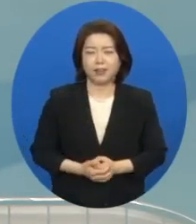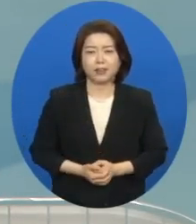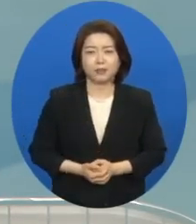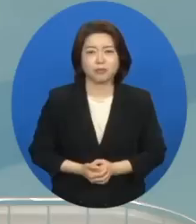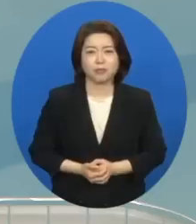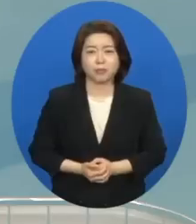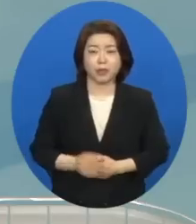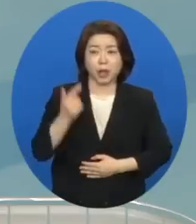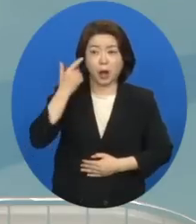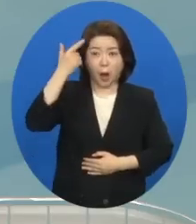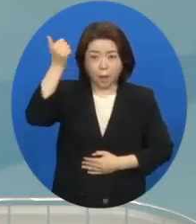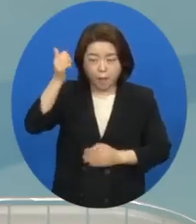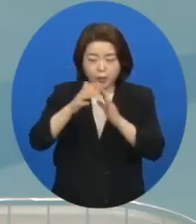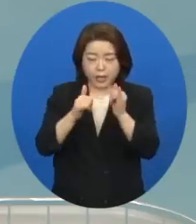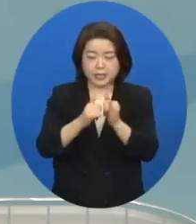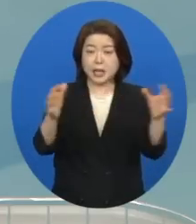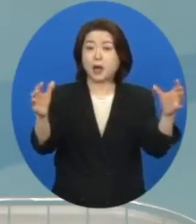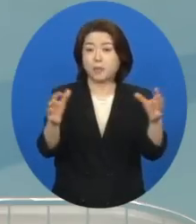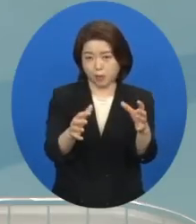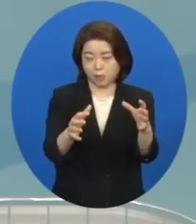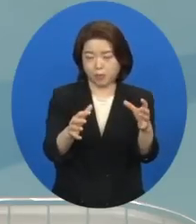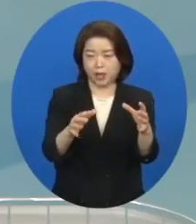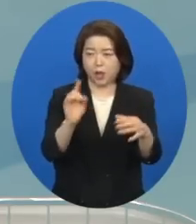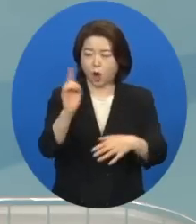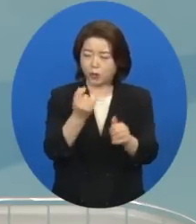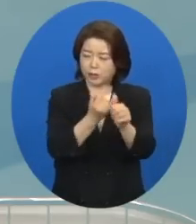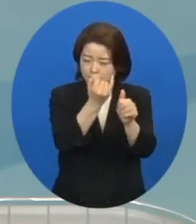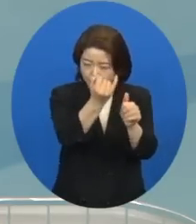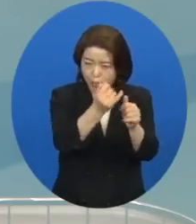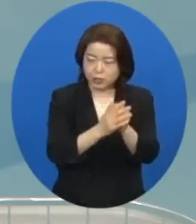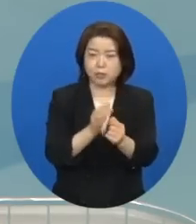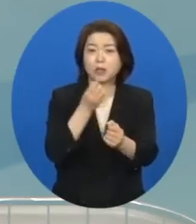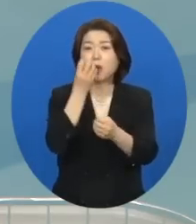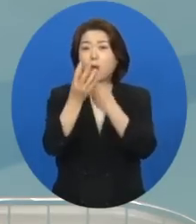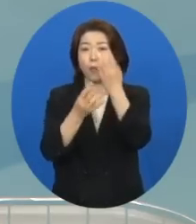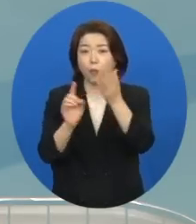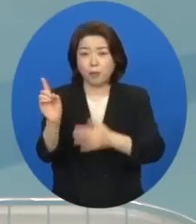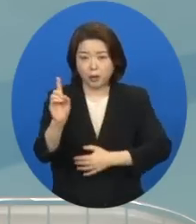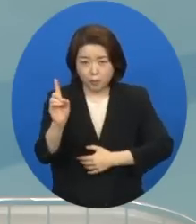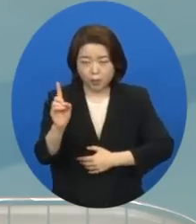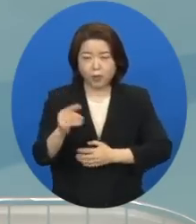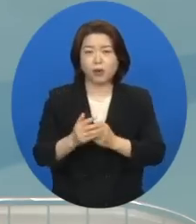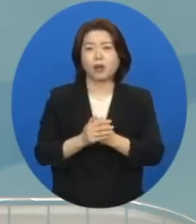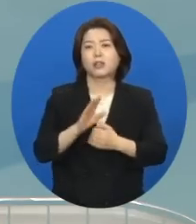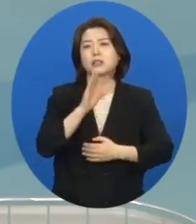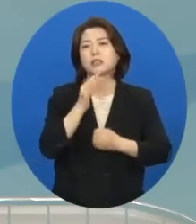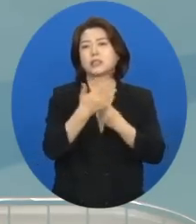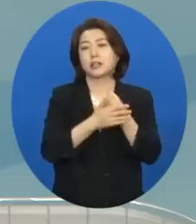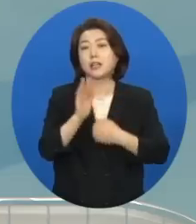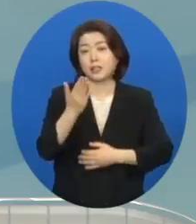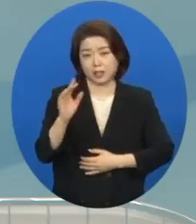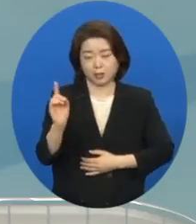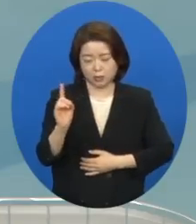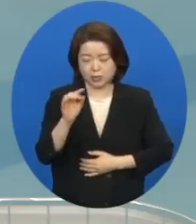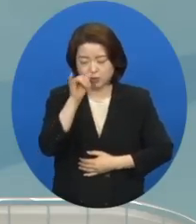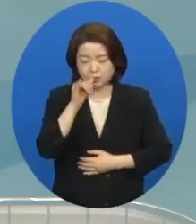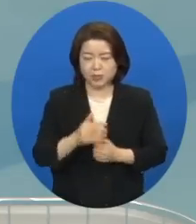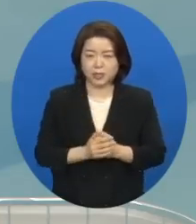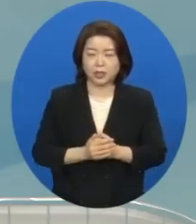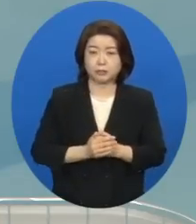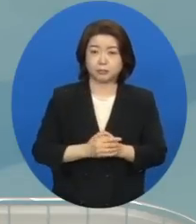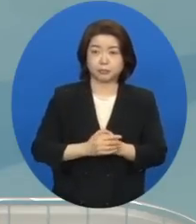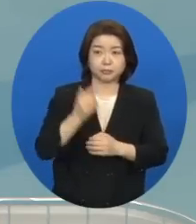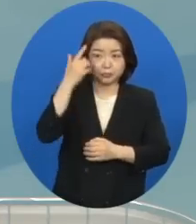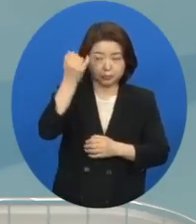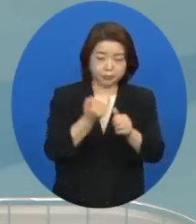목회자 모임에서 어느 사모님이 그런 고백을 하셨는데 참 은혜가 됐어요. 그 사모님은 목사의